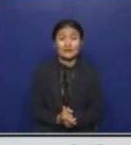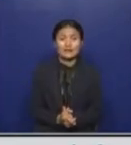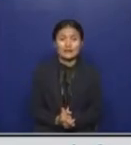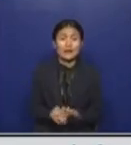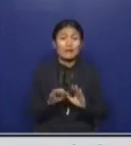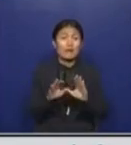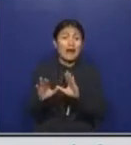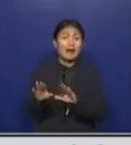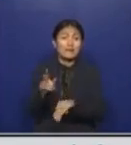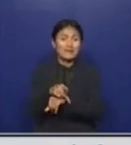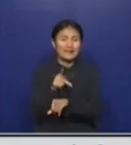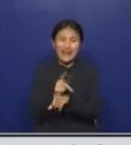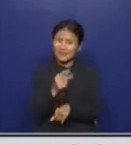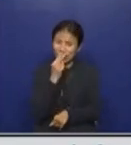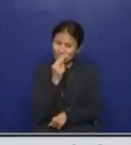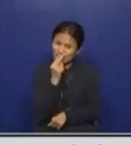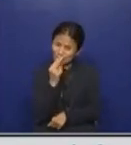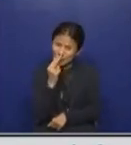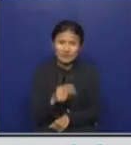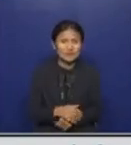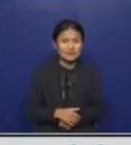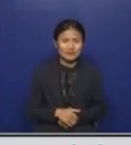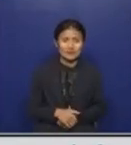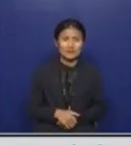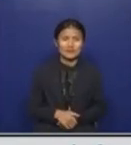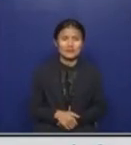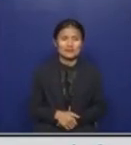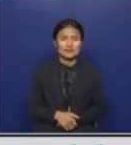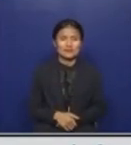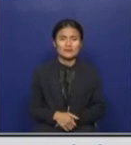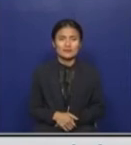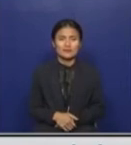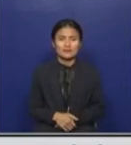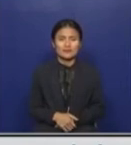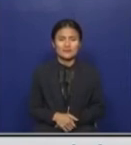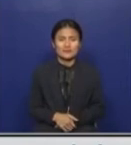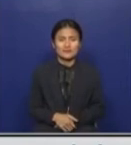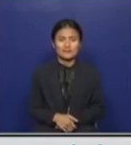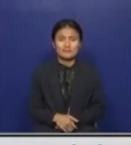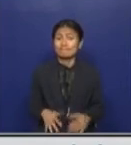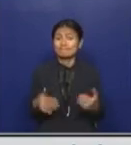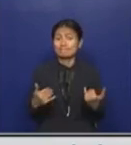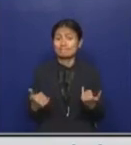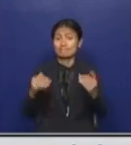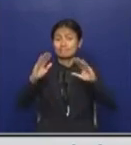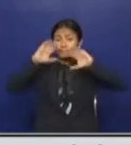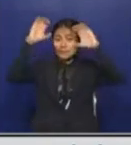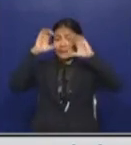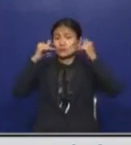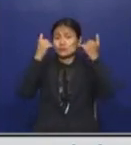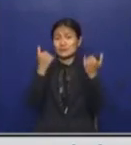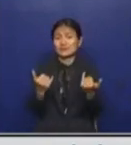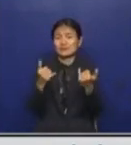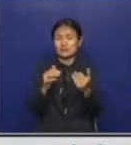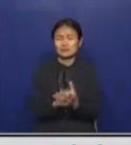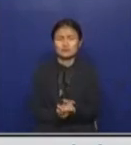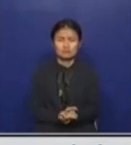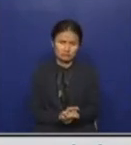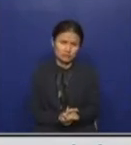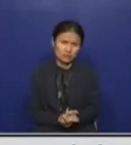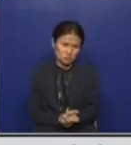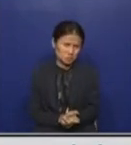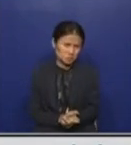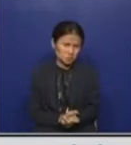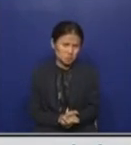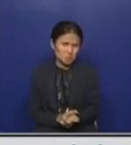คะถ้าขับรถผ่านไปช่วยพิจารณาด้วยนะคะท่านประธานคะรัฐเนี่ยขาดการบูรณาการเผาผลาญภาษี